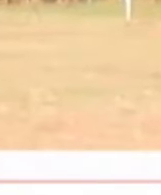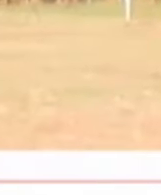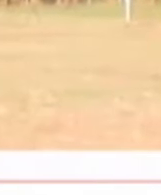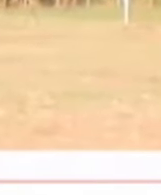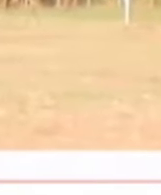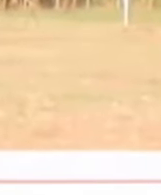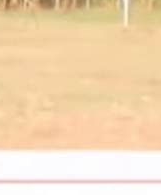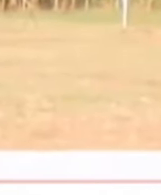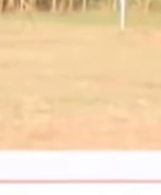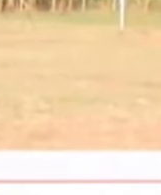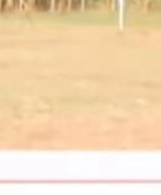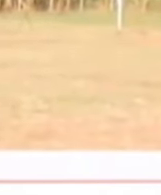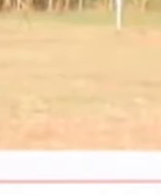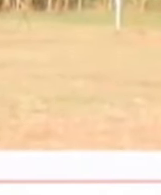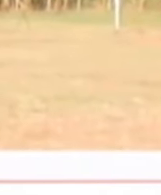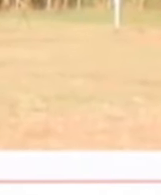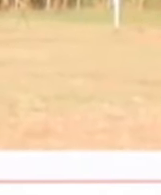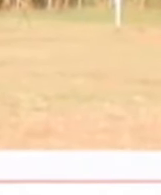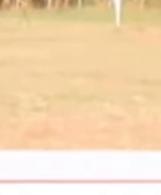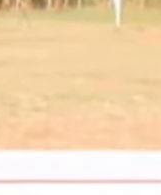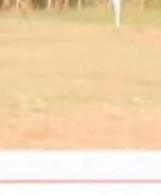half.